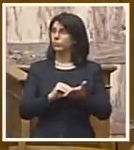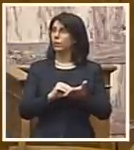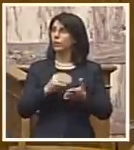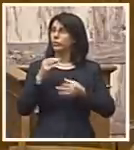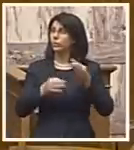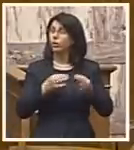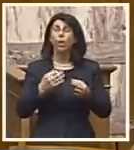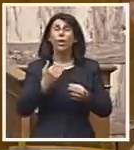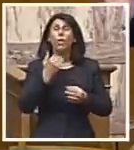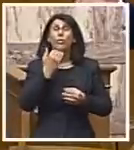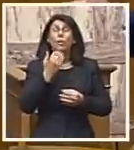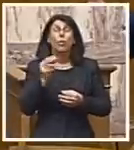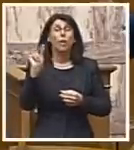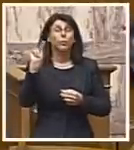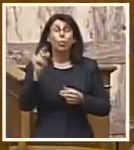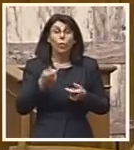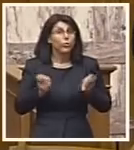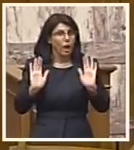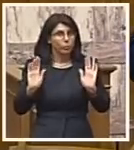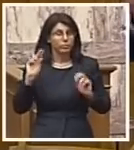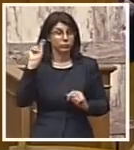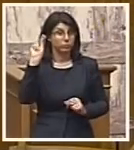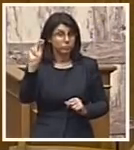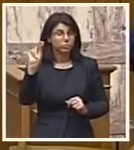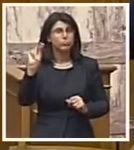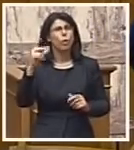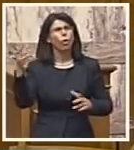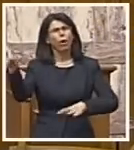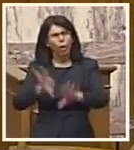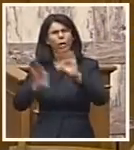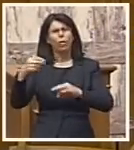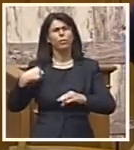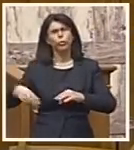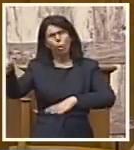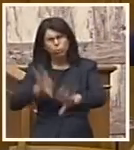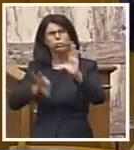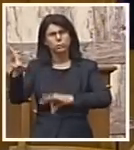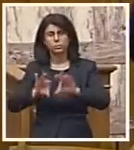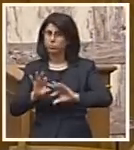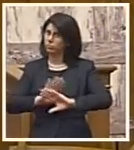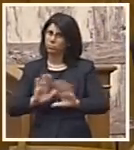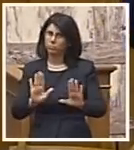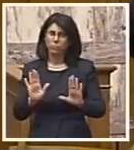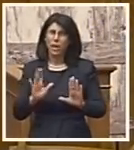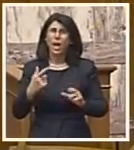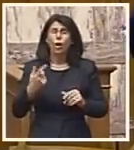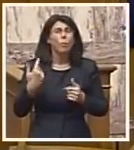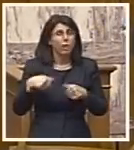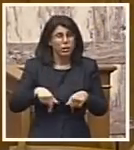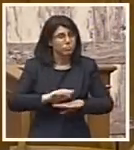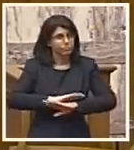μπορούμε να υποσχεθούμε, ούτε θα υποσχεθούμε, αθρώες προσλήψεις στο δημόσιο και μάλιστα και ερουσφετολογικά.